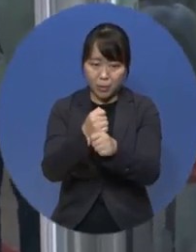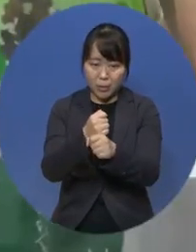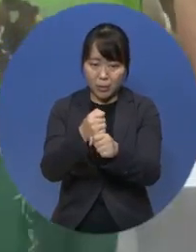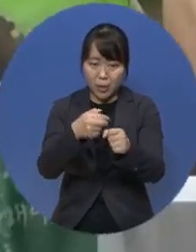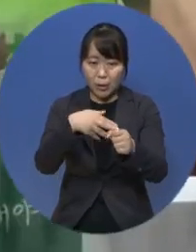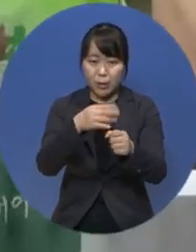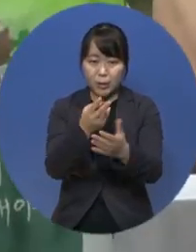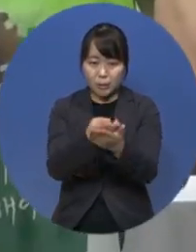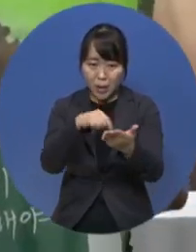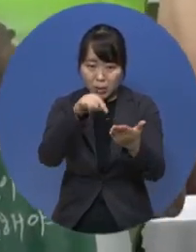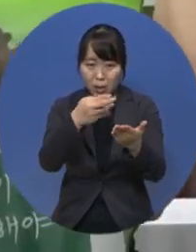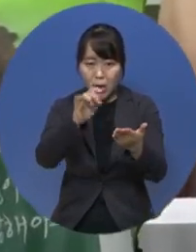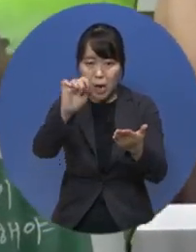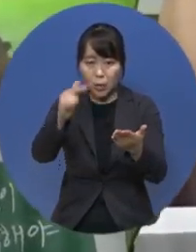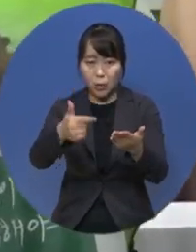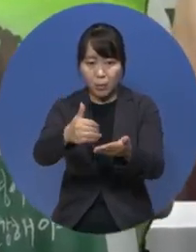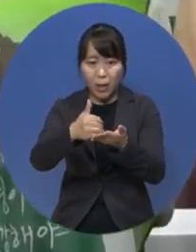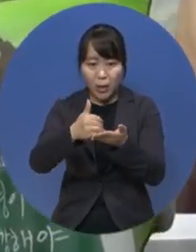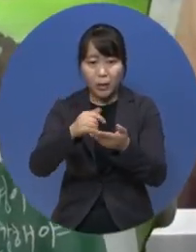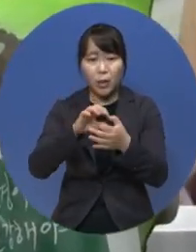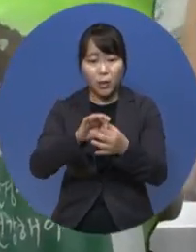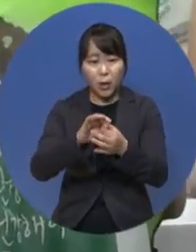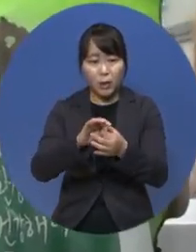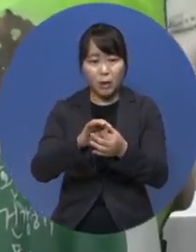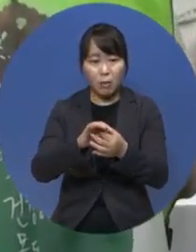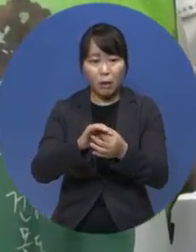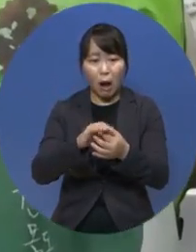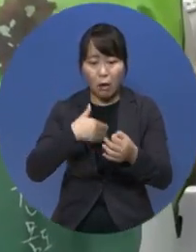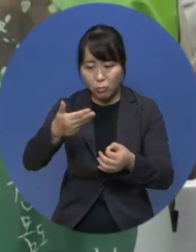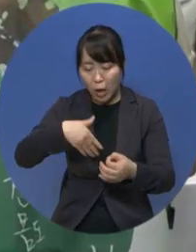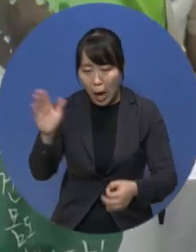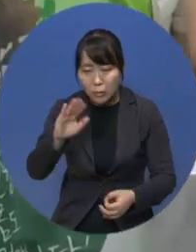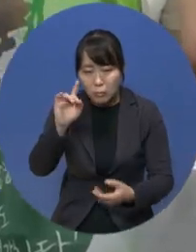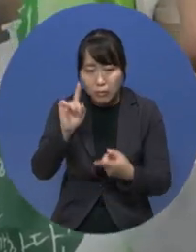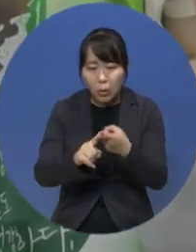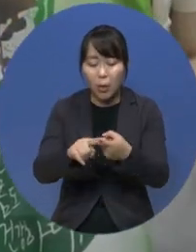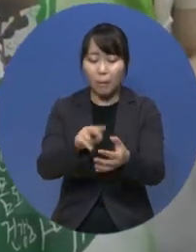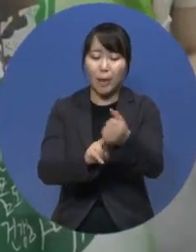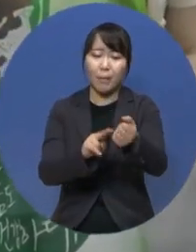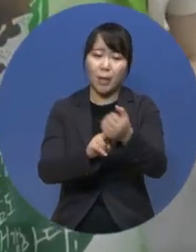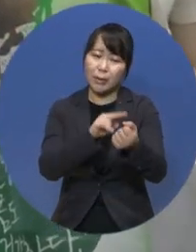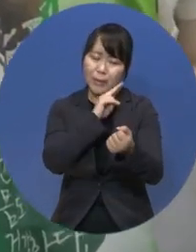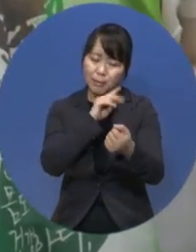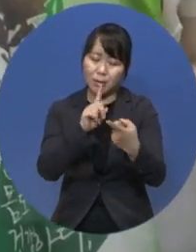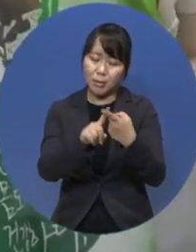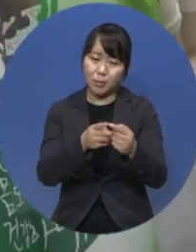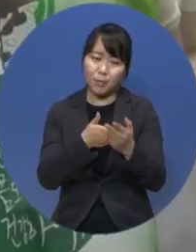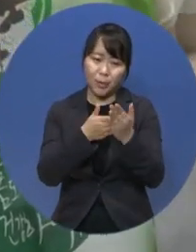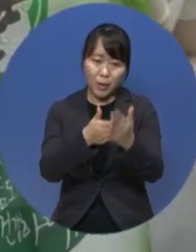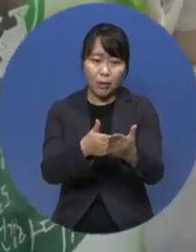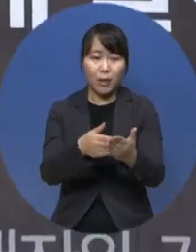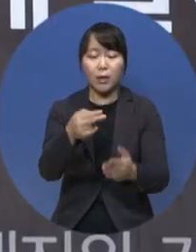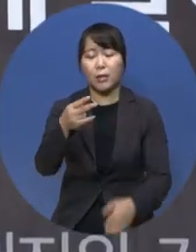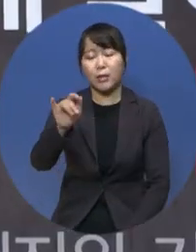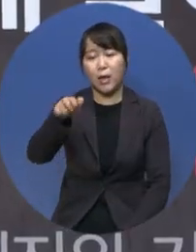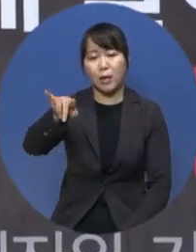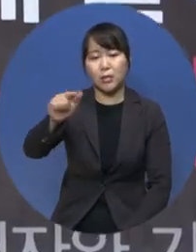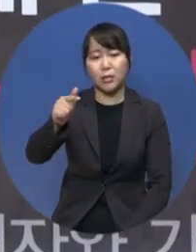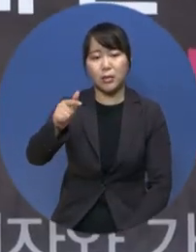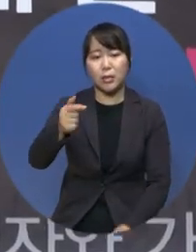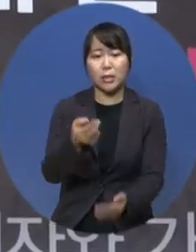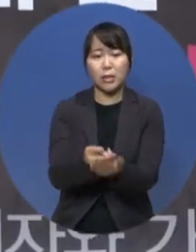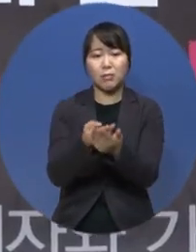나 동에 반쯤 된다는 사실을 알리지 않은 채 판매한 혐의로 고소된 개진 침대 대표를